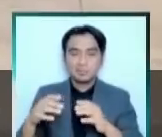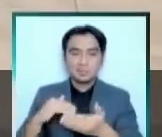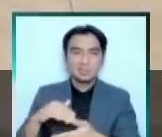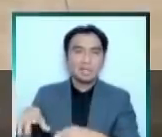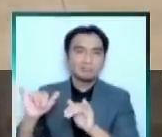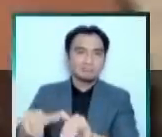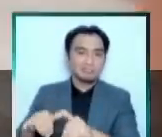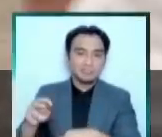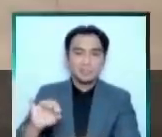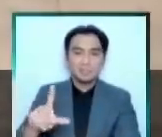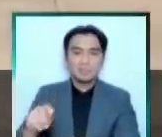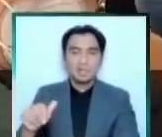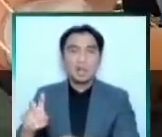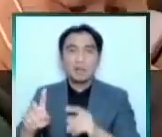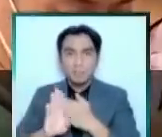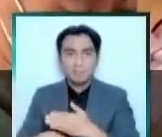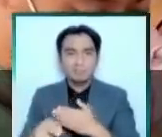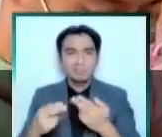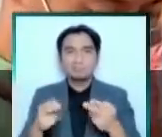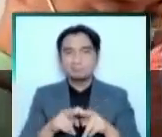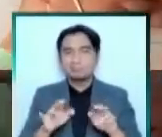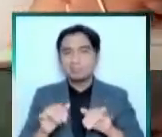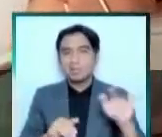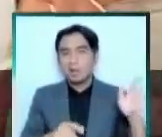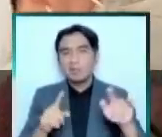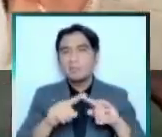Nabalik operasyon na pero limitado pa rin ang domestic flights.